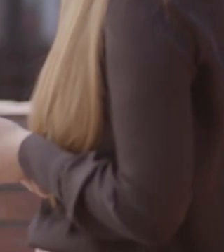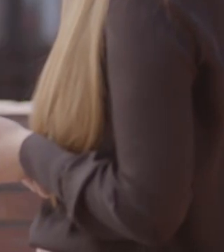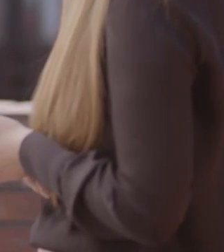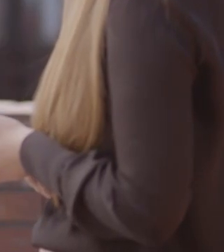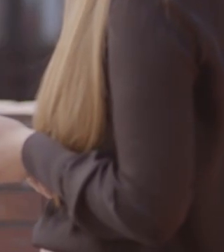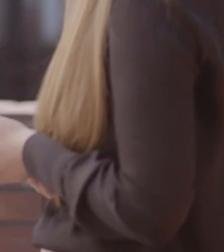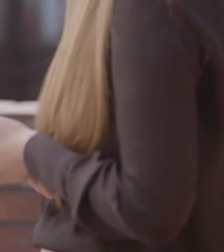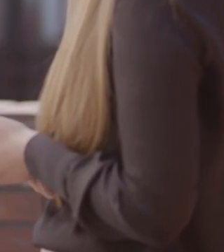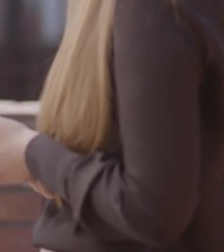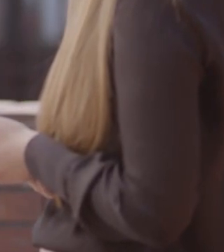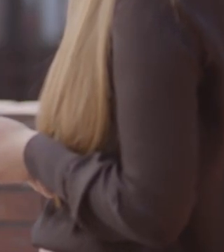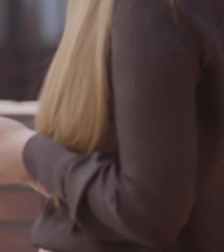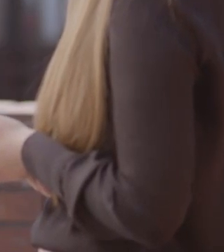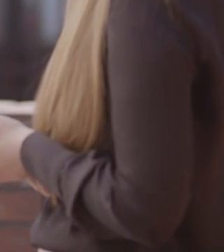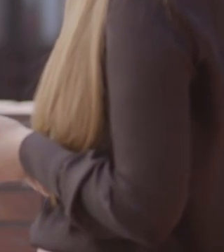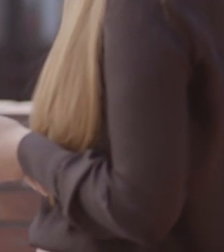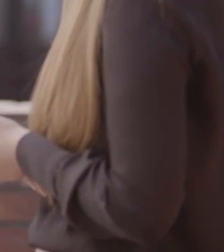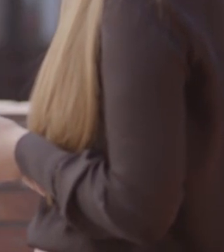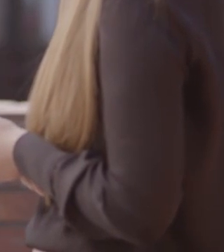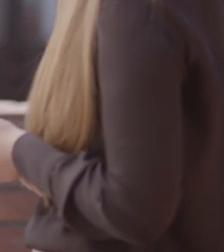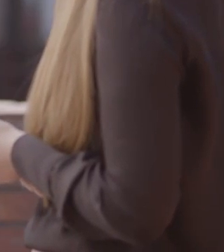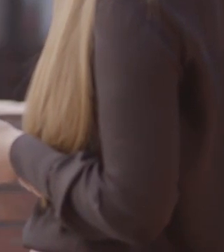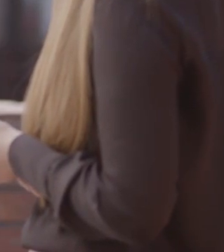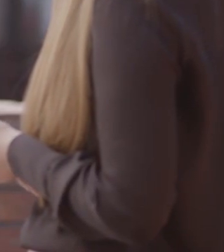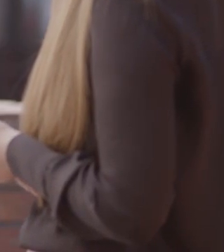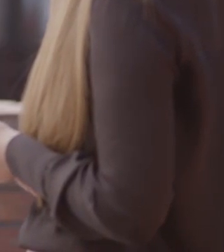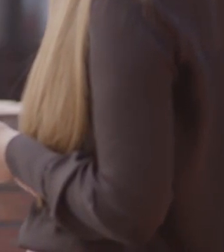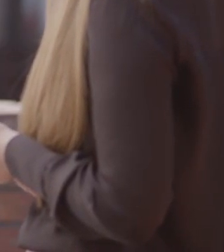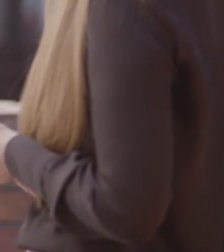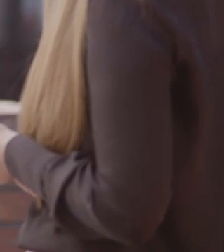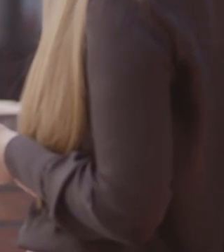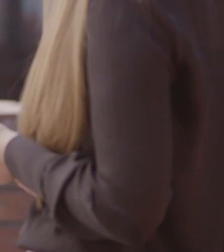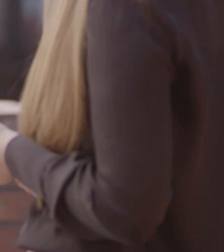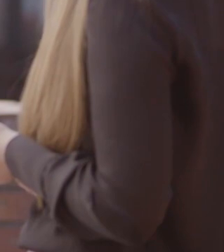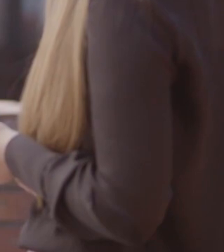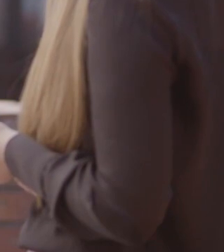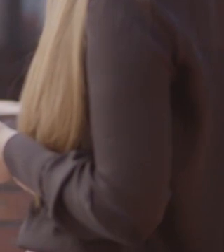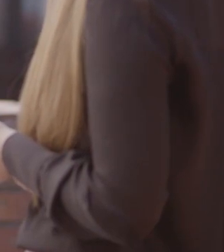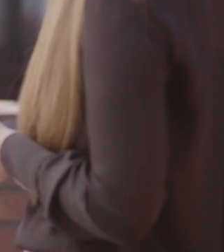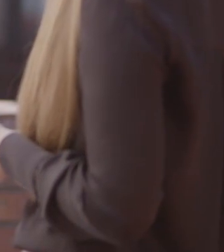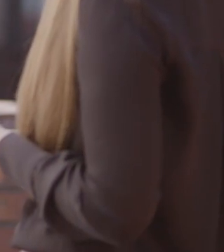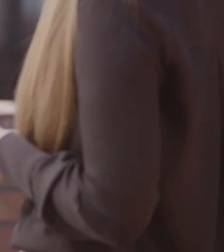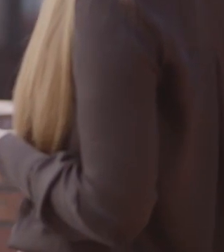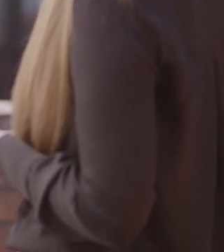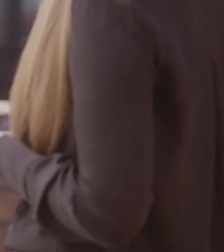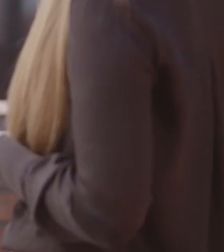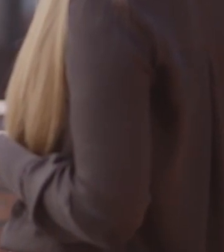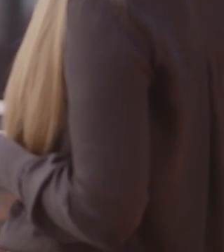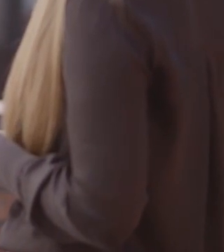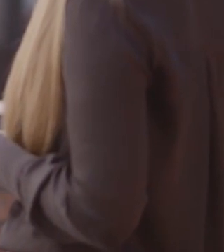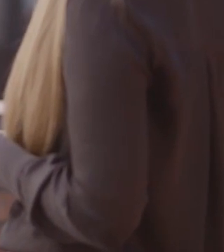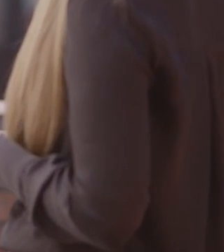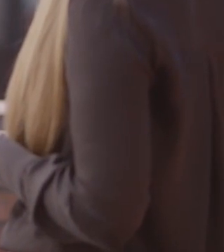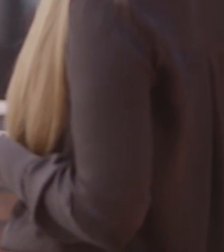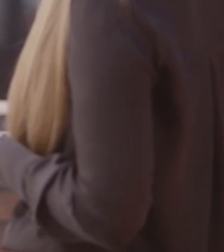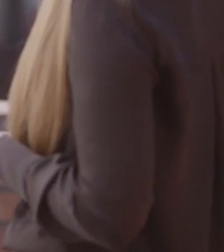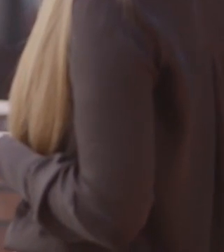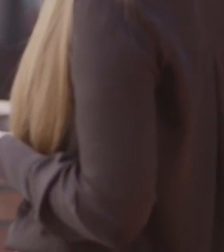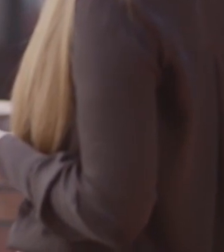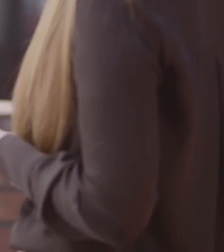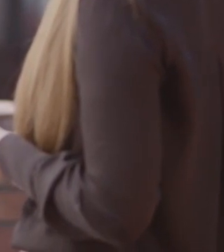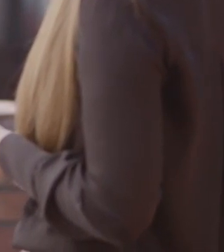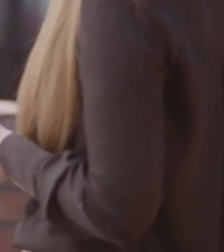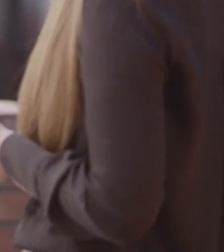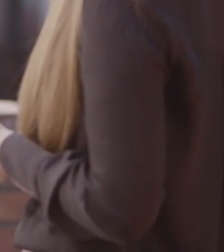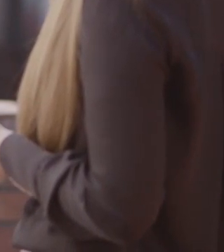naukowe studentów, doktorantów, są to zespoły o charakterze sportowym, artystycznym, jest to centrum medialnym, są to wszelakiego